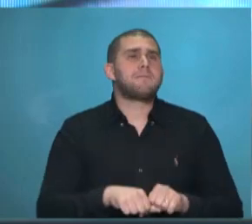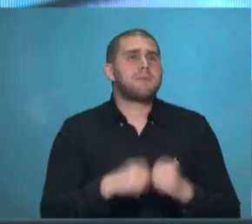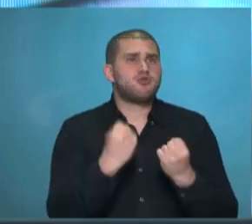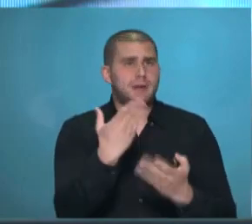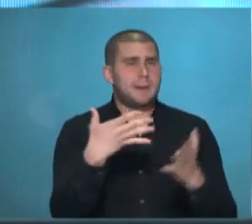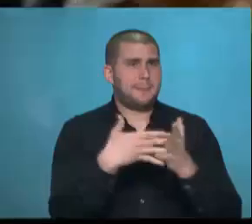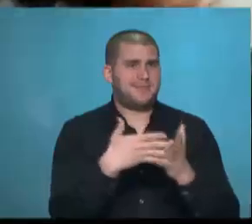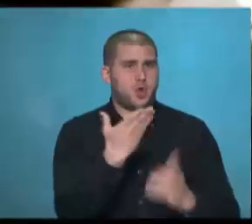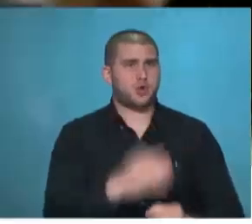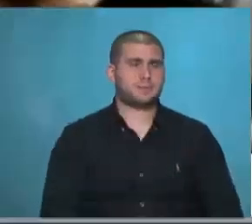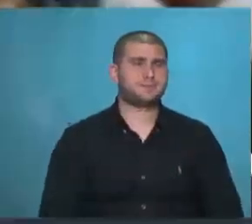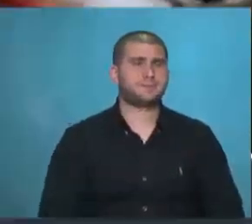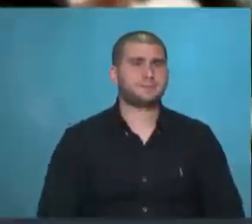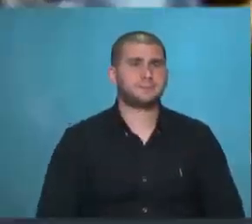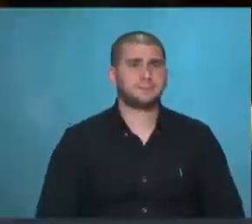לבדוק.